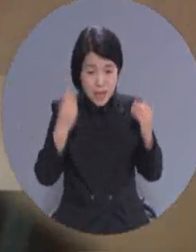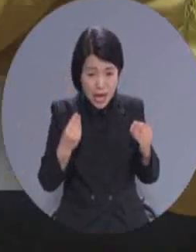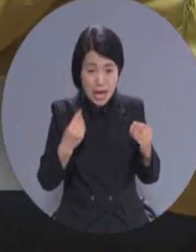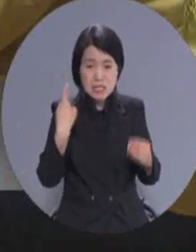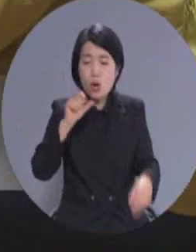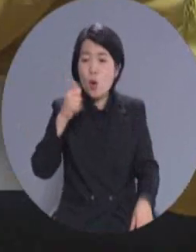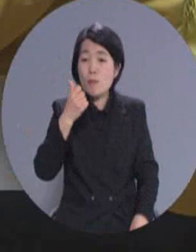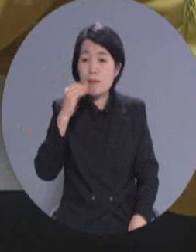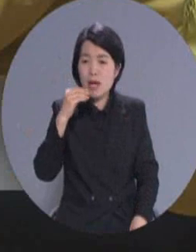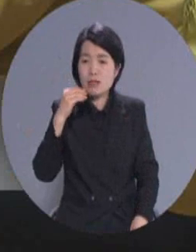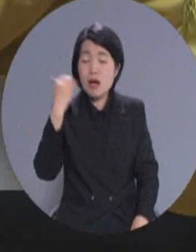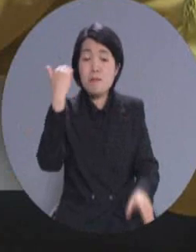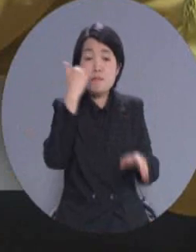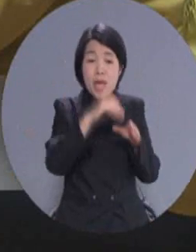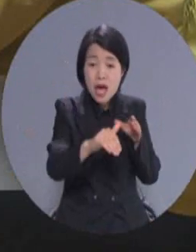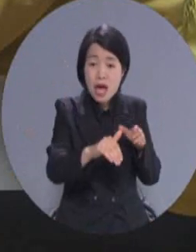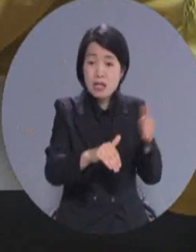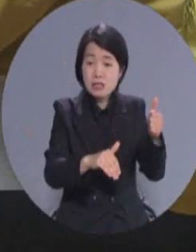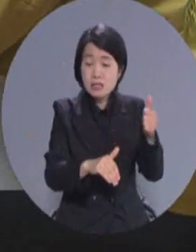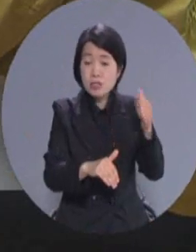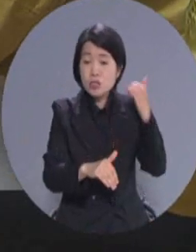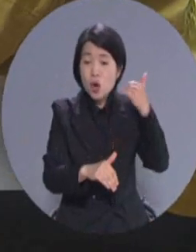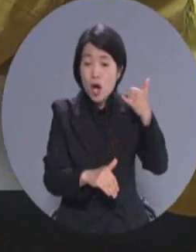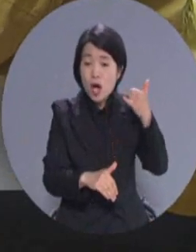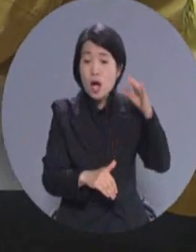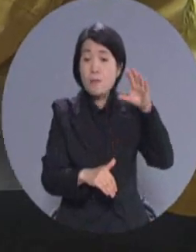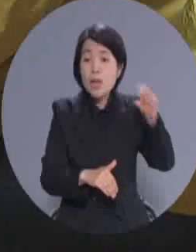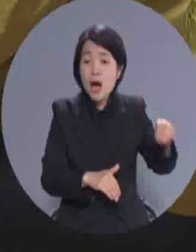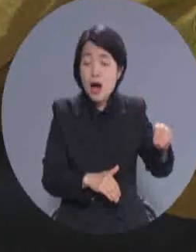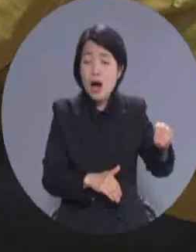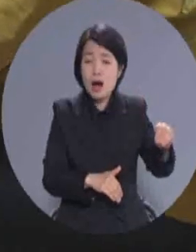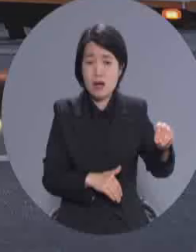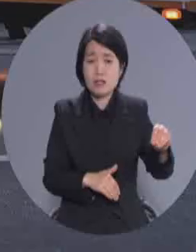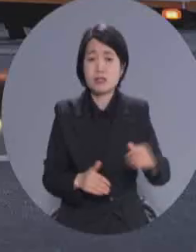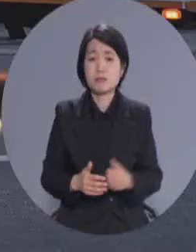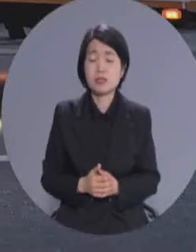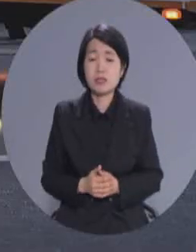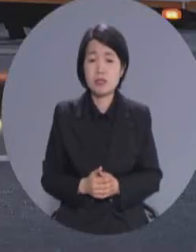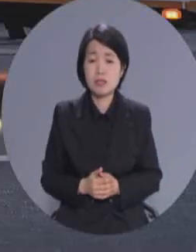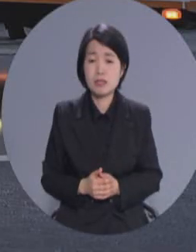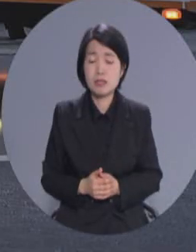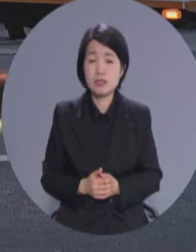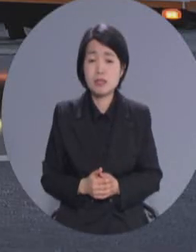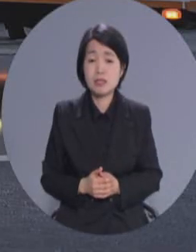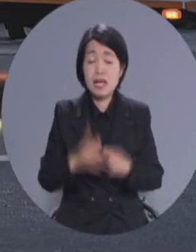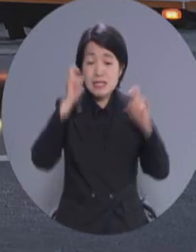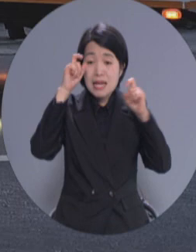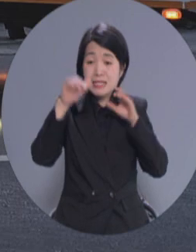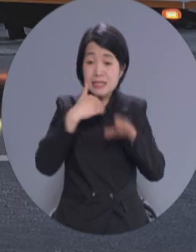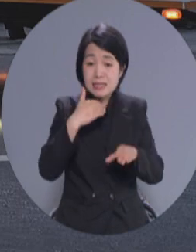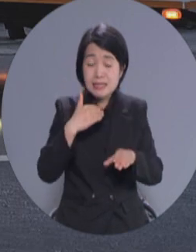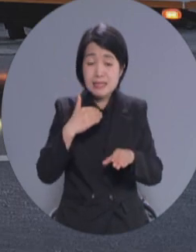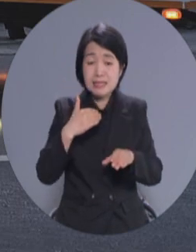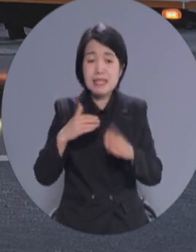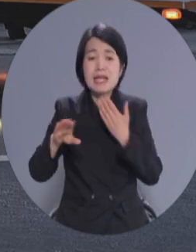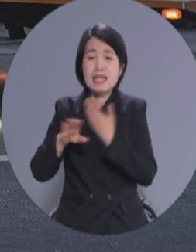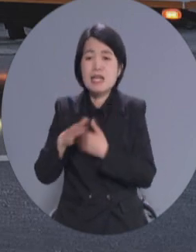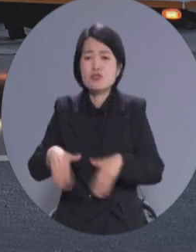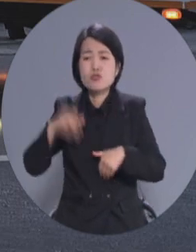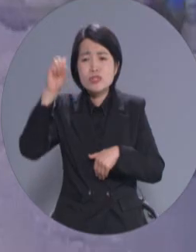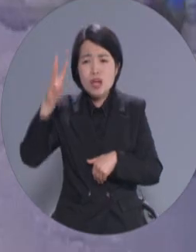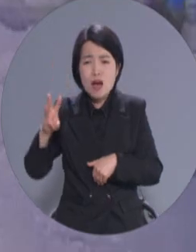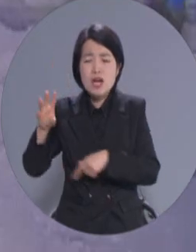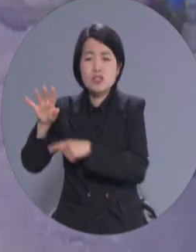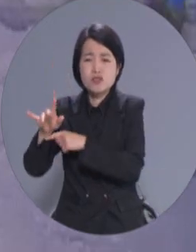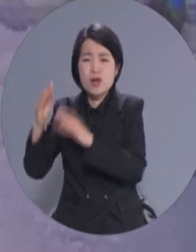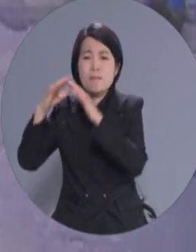중도금 1,500만 원을 보내자 남성은 바로 연락이 두절돼 버렸습니다. 이 씨가 받은 사진은 같은 시각 춘천의 한 농촌